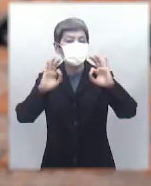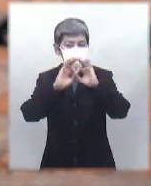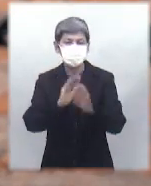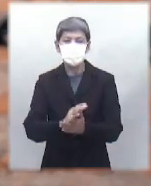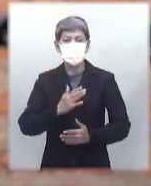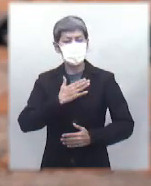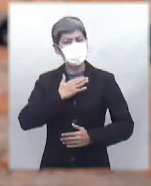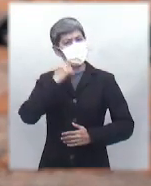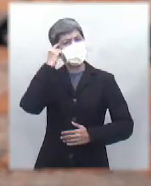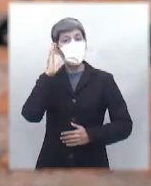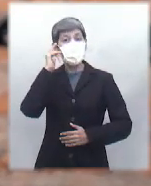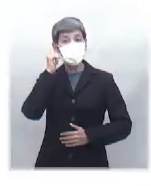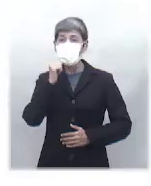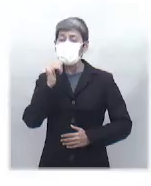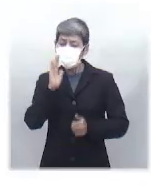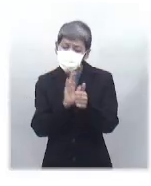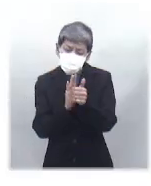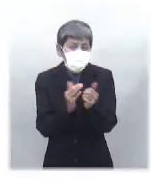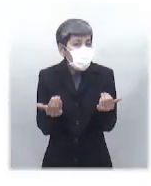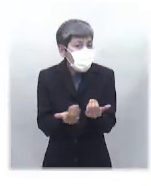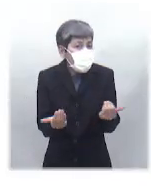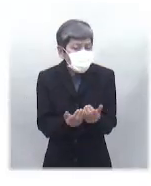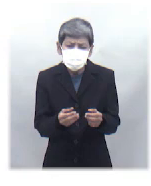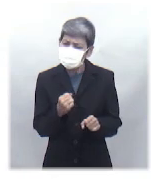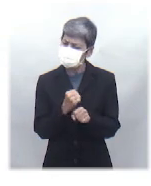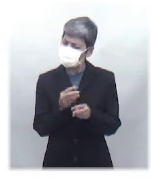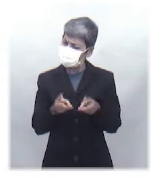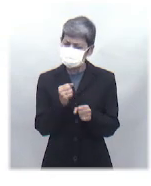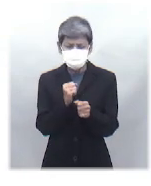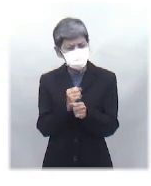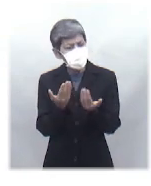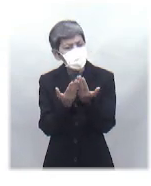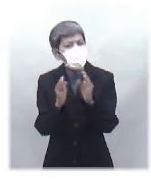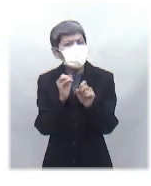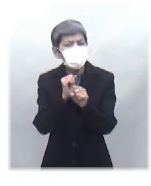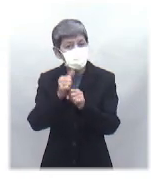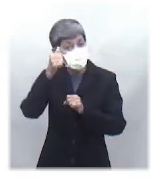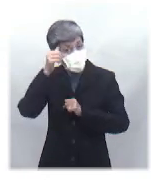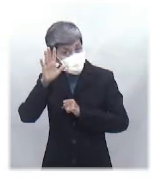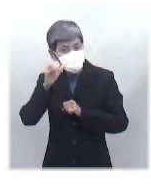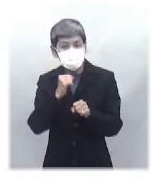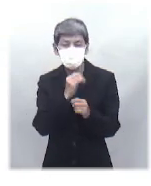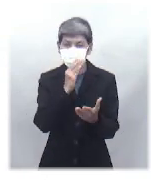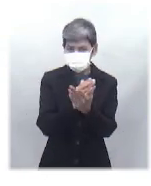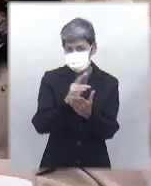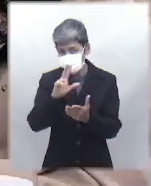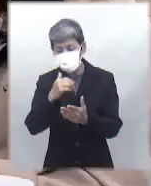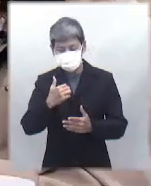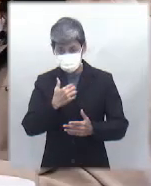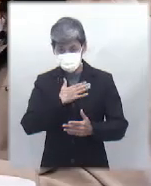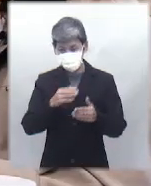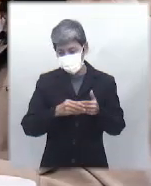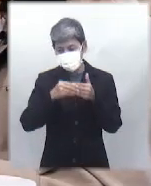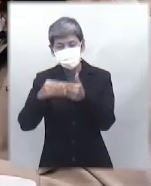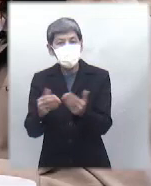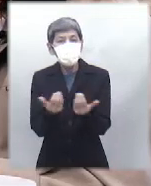เมื่อเราคิดว่าถ้าพ่อแม่ดีที่สุดแล้วทำอย่างไรที่ให้มีเวลาสมมุติอาทิตย์นึง 5วันต้องไปฝึก 3วันเราก็